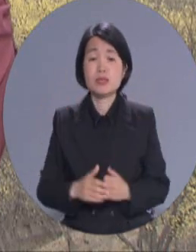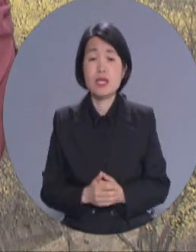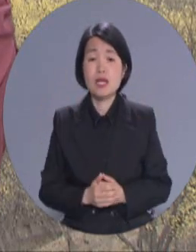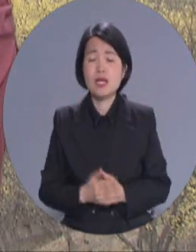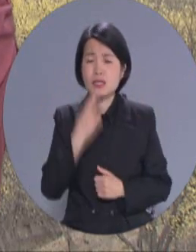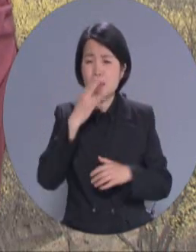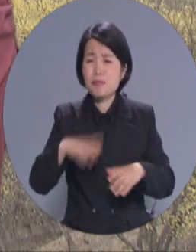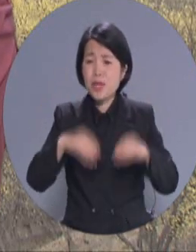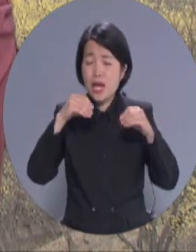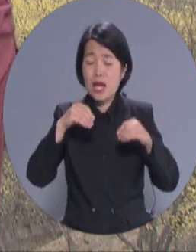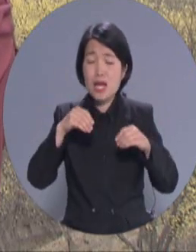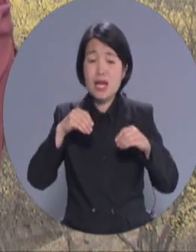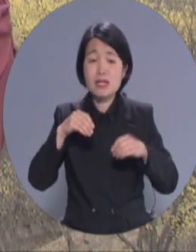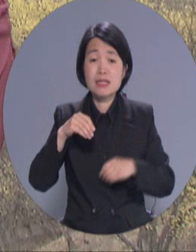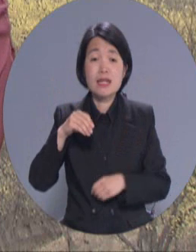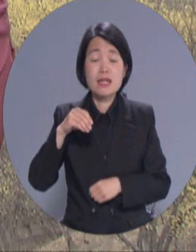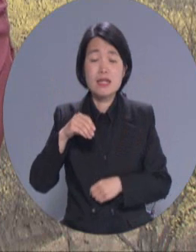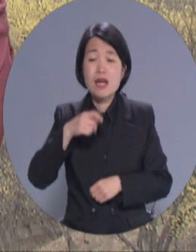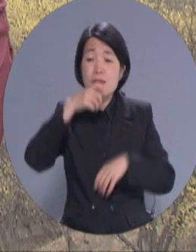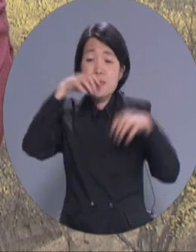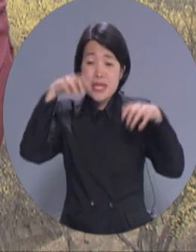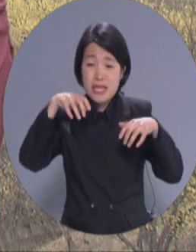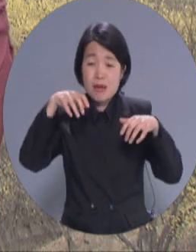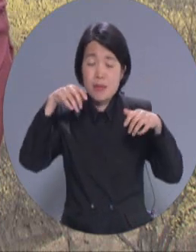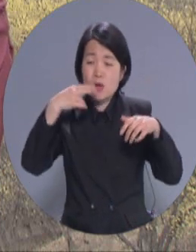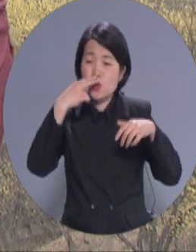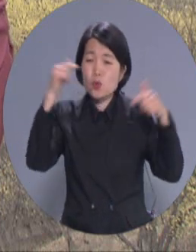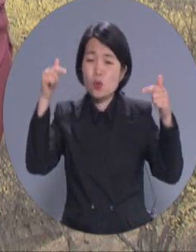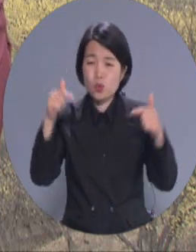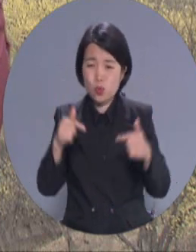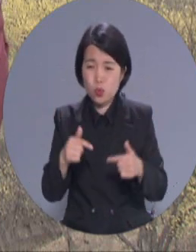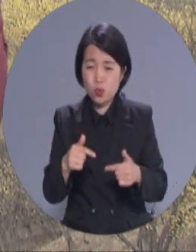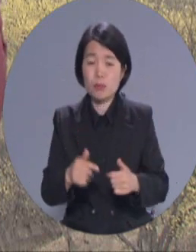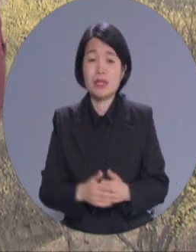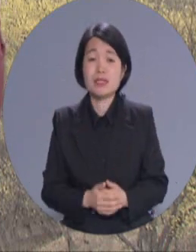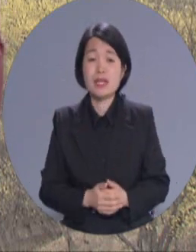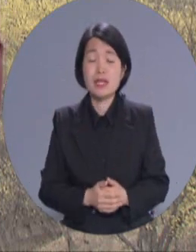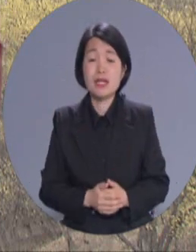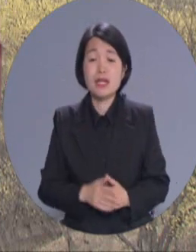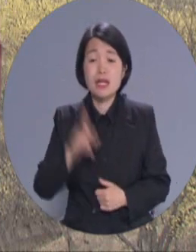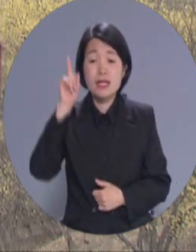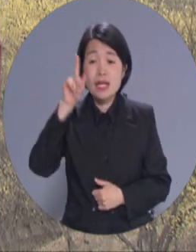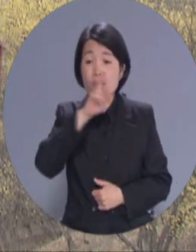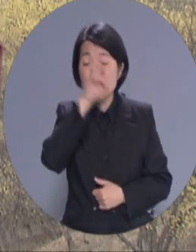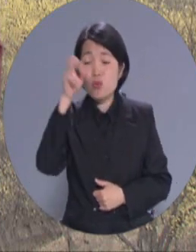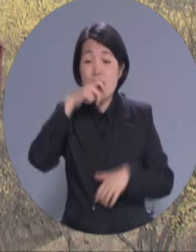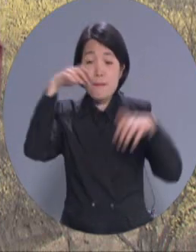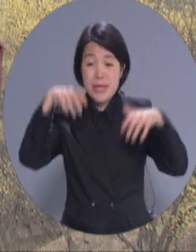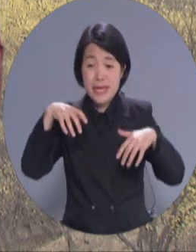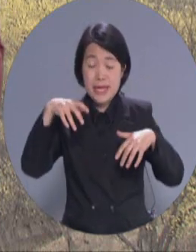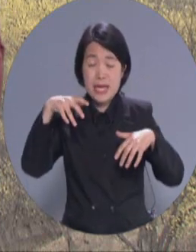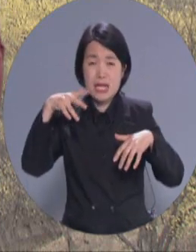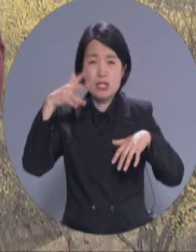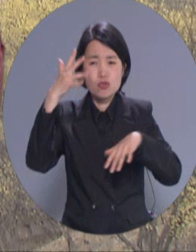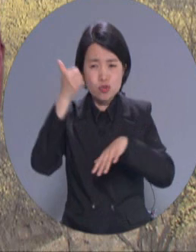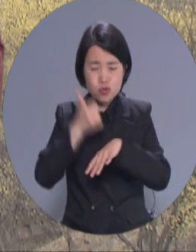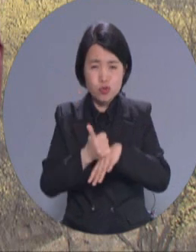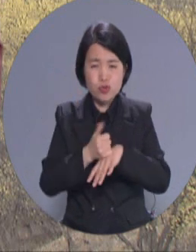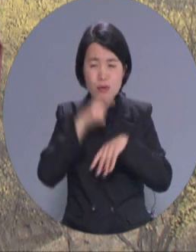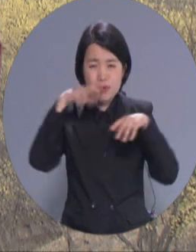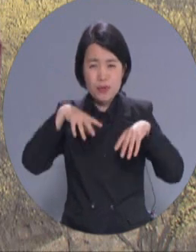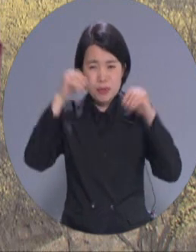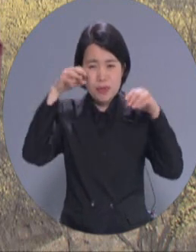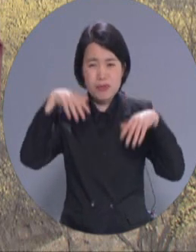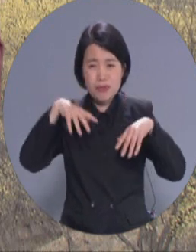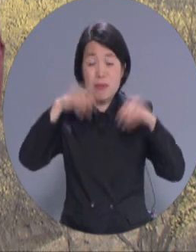대기의 건조함은 봄비가 내리면서 한결 나아지겠습니다 비는 내일 오후부터 시작돼 주말까지 오락가락 이어지겠는데요